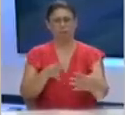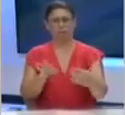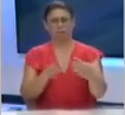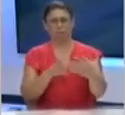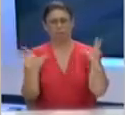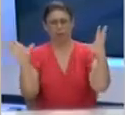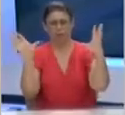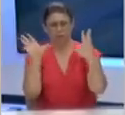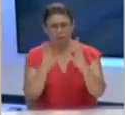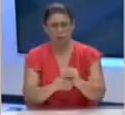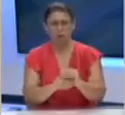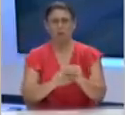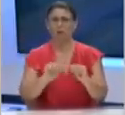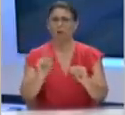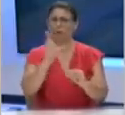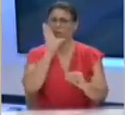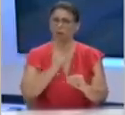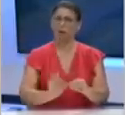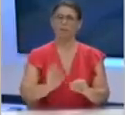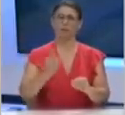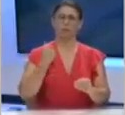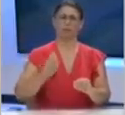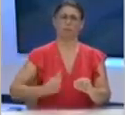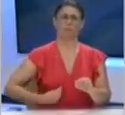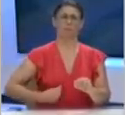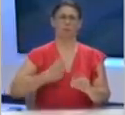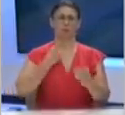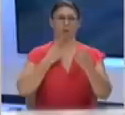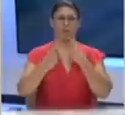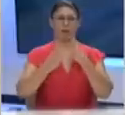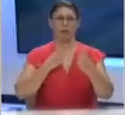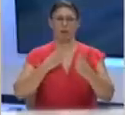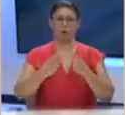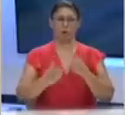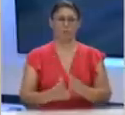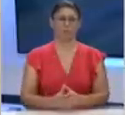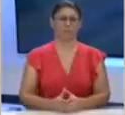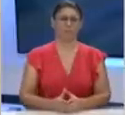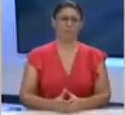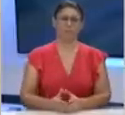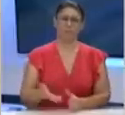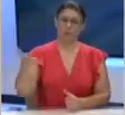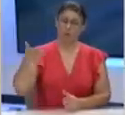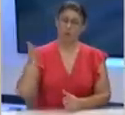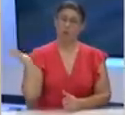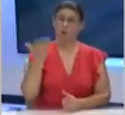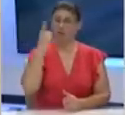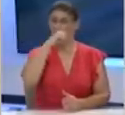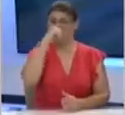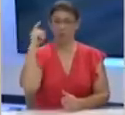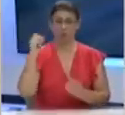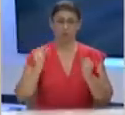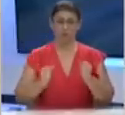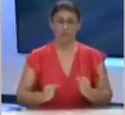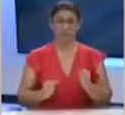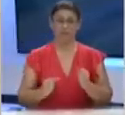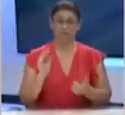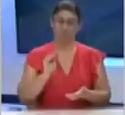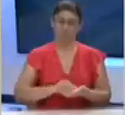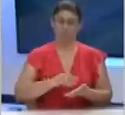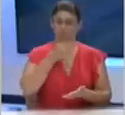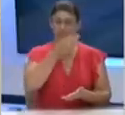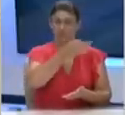συσκότηση και όχι τον ειλικρινή δημόσιο διάλογο. Όταν όμως έρχεσαι σε δύσκολη θέση, το ξαναλέω, το